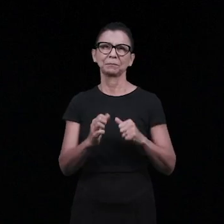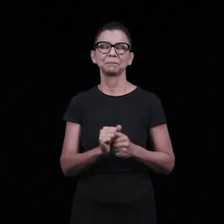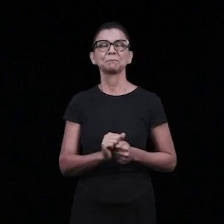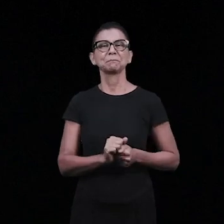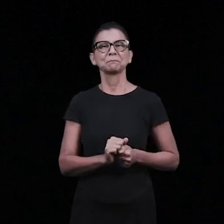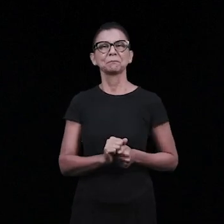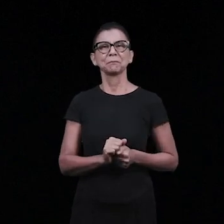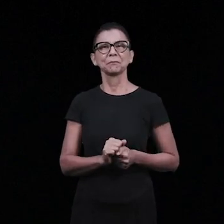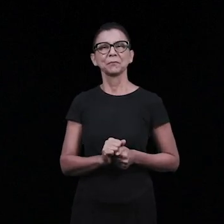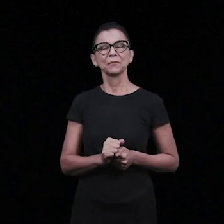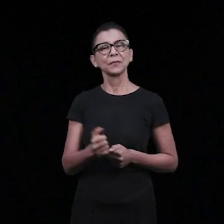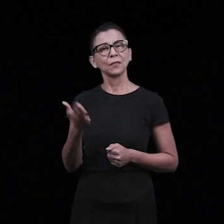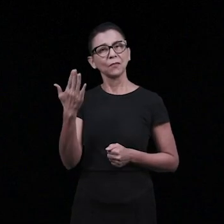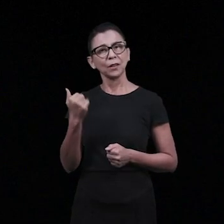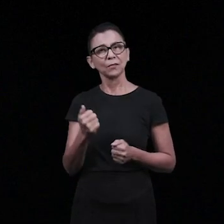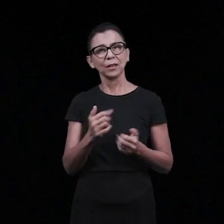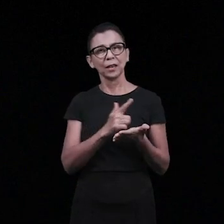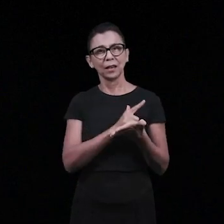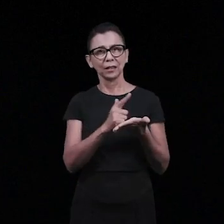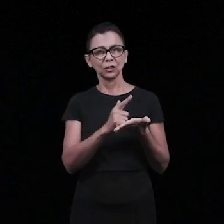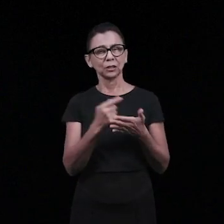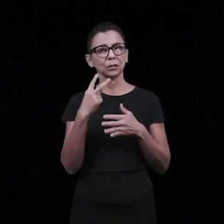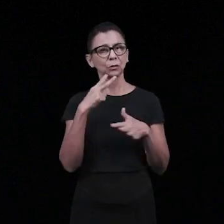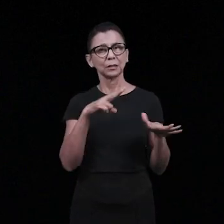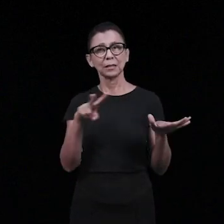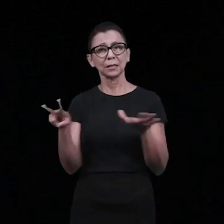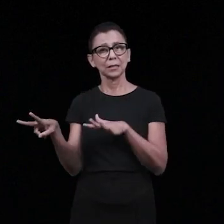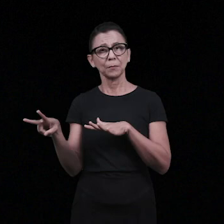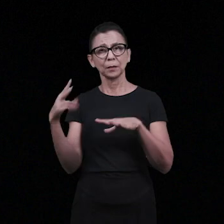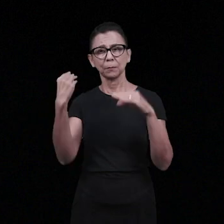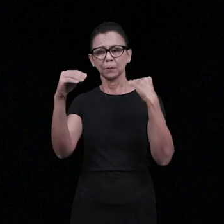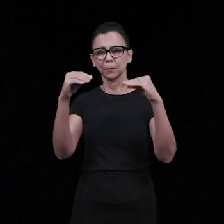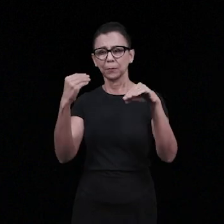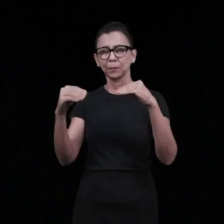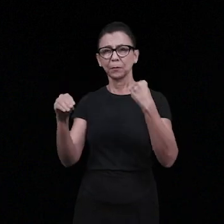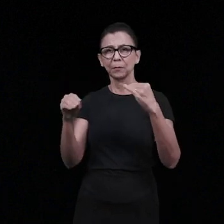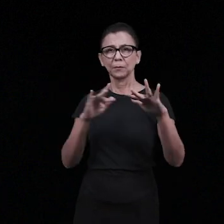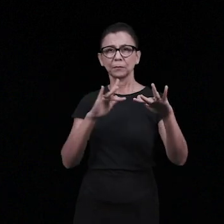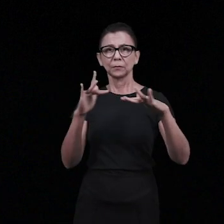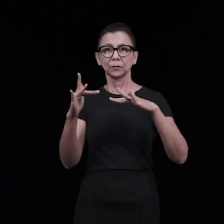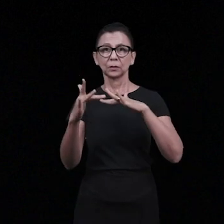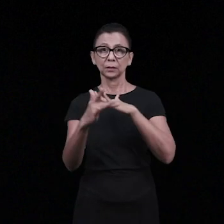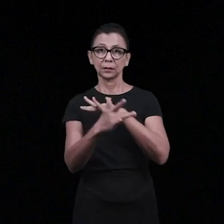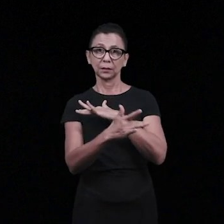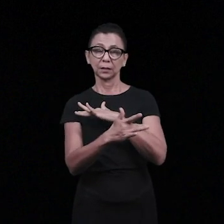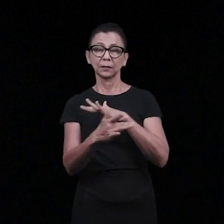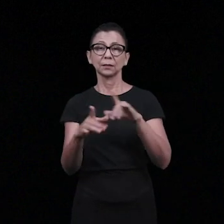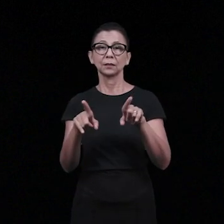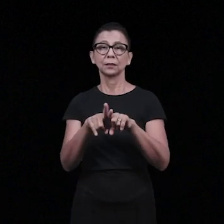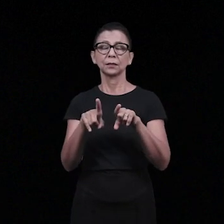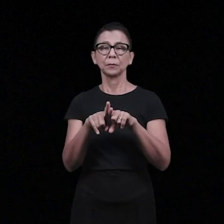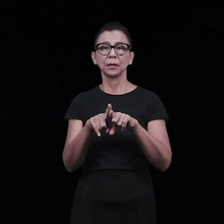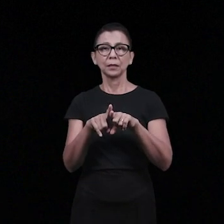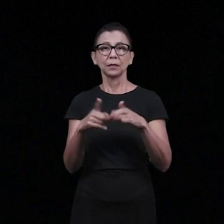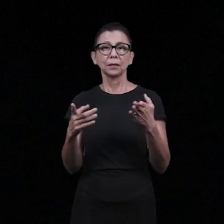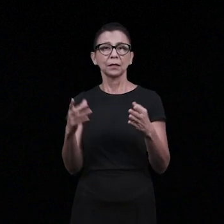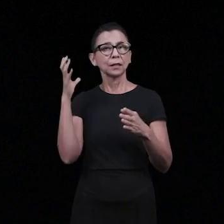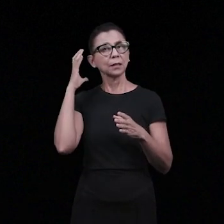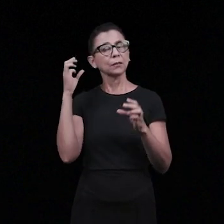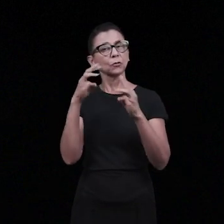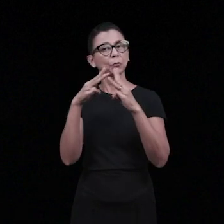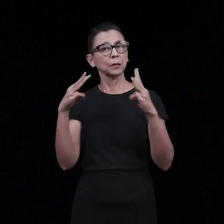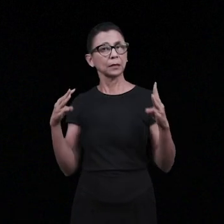numériques. Accompagnez notre agenda hebdomadaire qui est publié tous les lundis à nos réseaux sociaux dans l'application de la radio